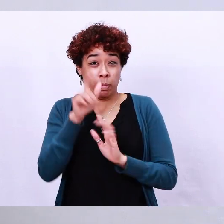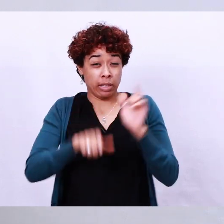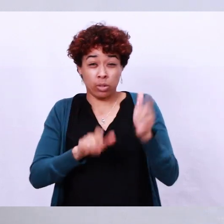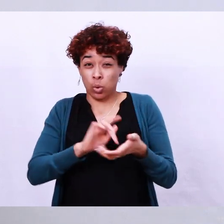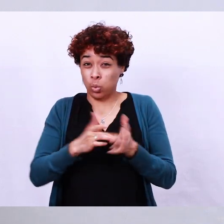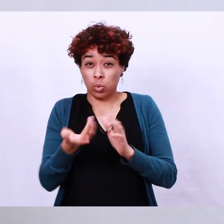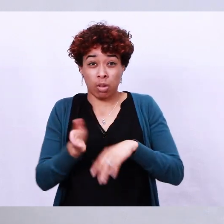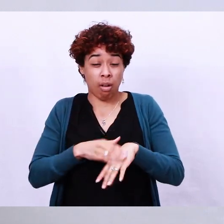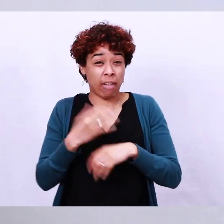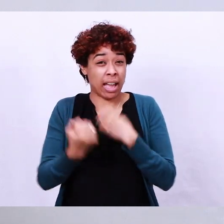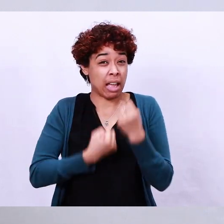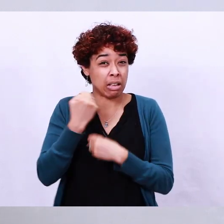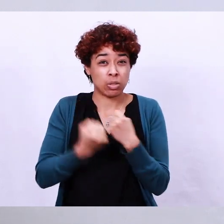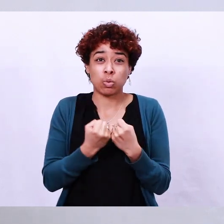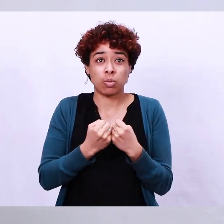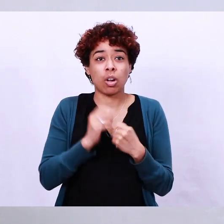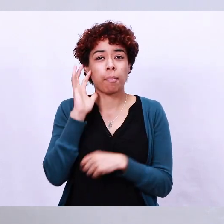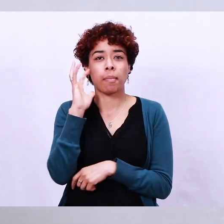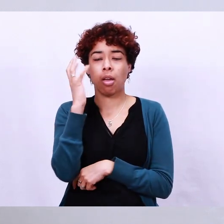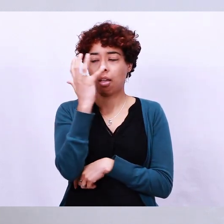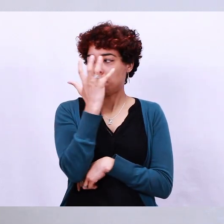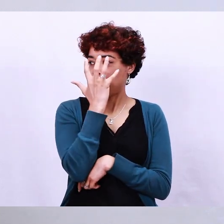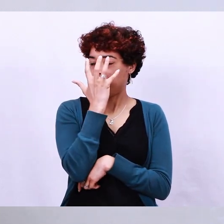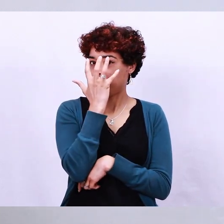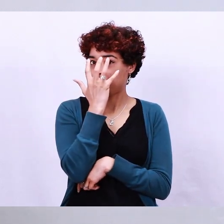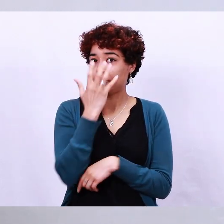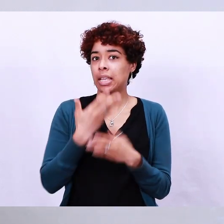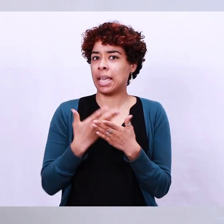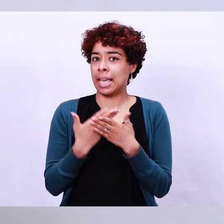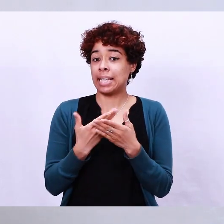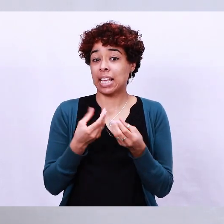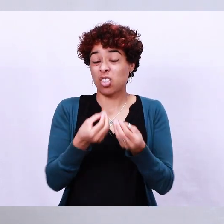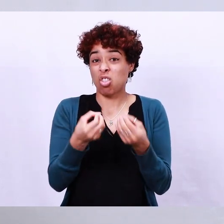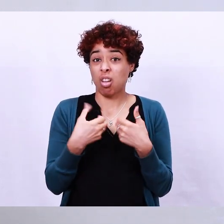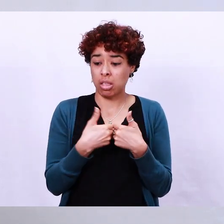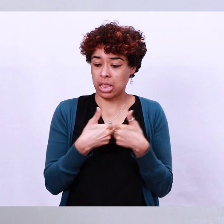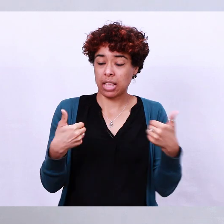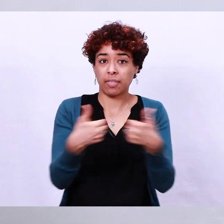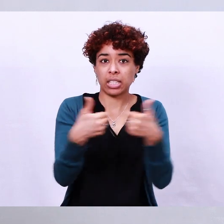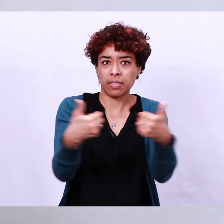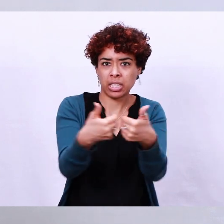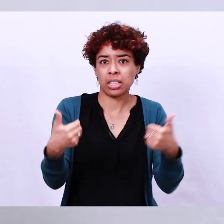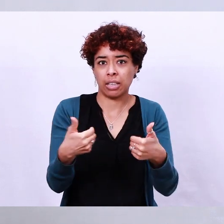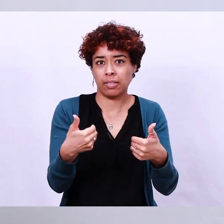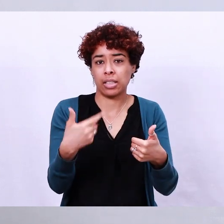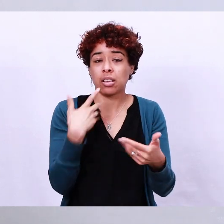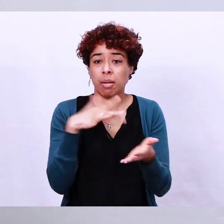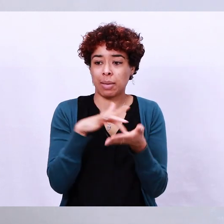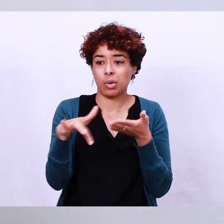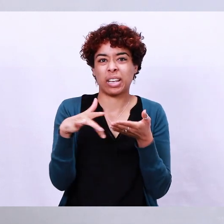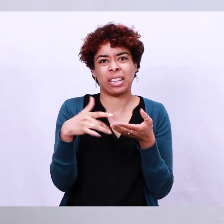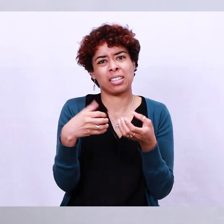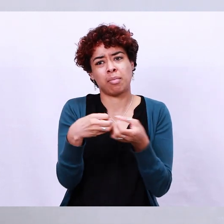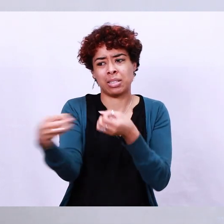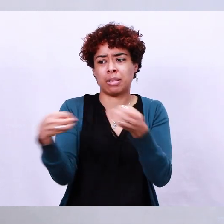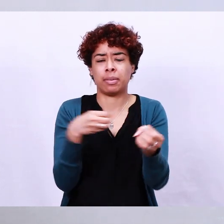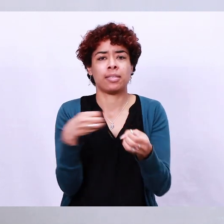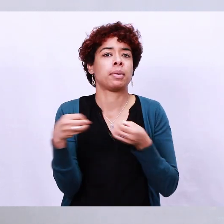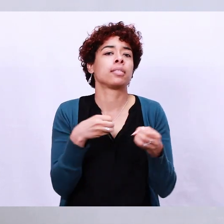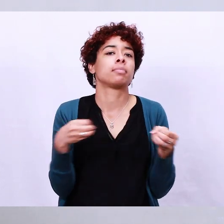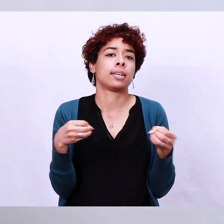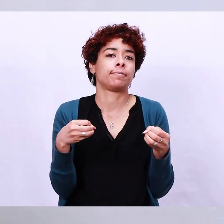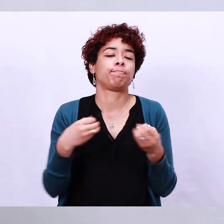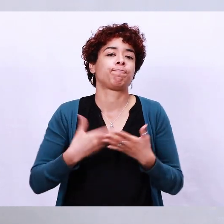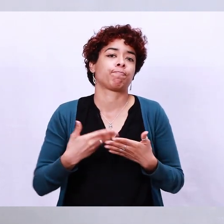souffre avec des faux semblants. Et ça, c'est quelque chose qui nous divise les uns les autres. L'hypocrisie vient saccager tout cela.